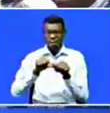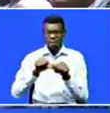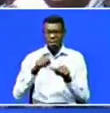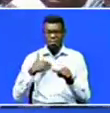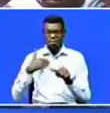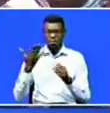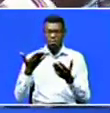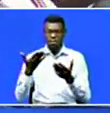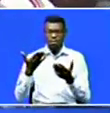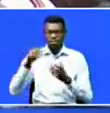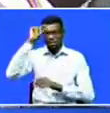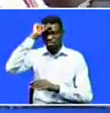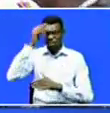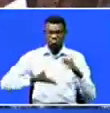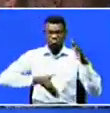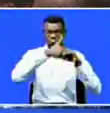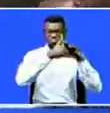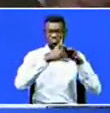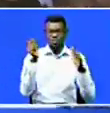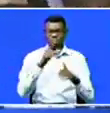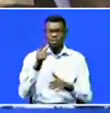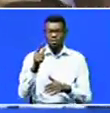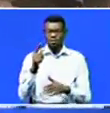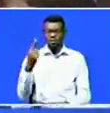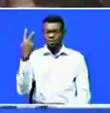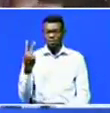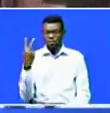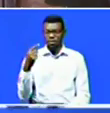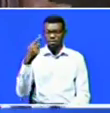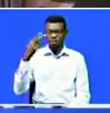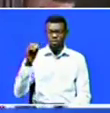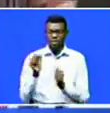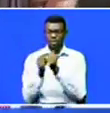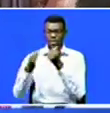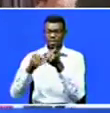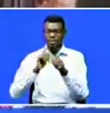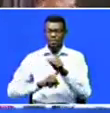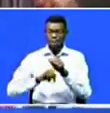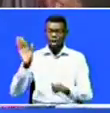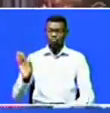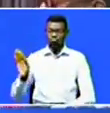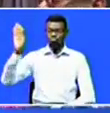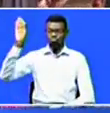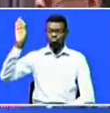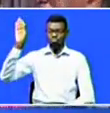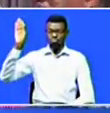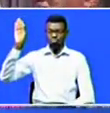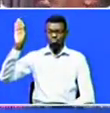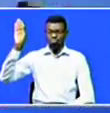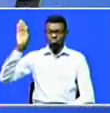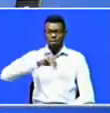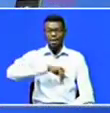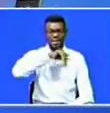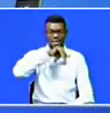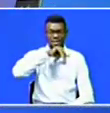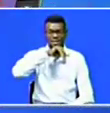mazingira tatanishi mnamo Februari mwaka 2018 baada ya kumwapisha aliyekuwa waziri mkuu Raila Odinga.